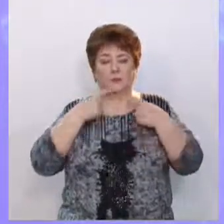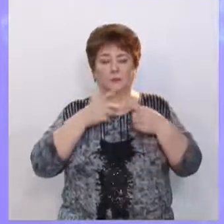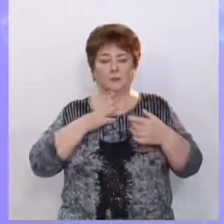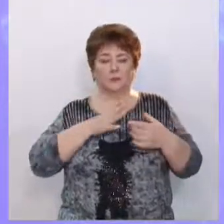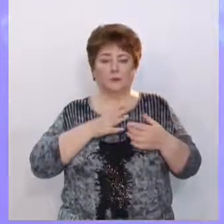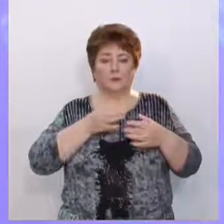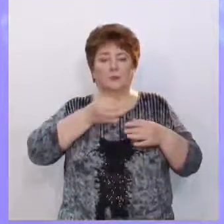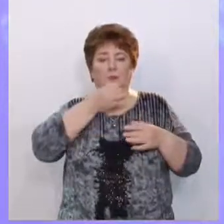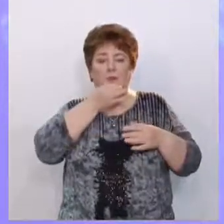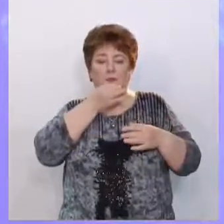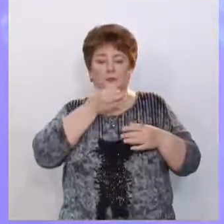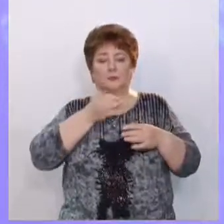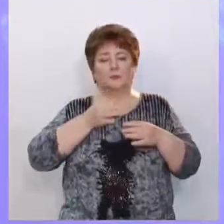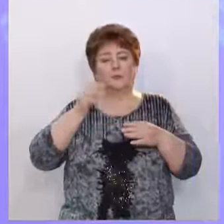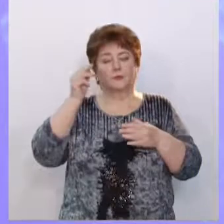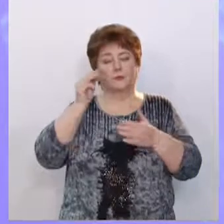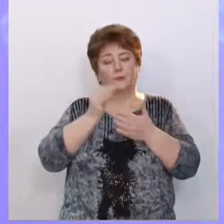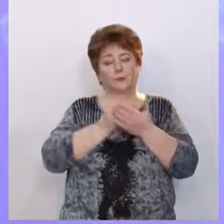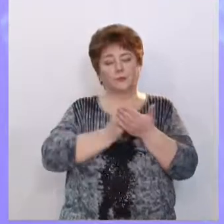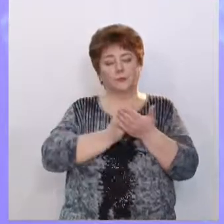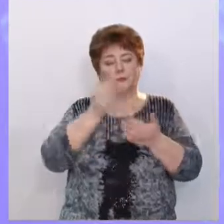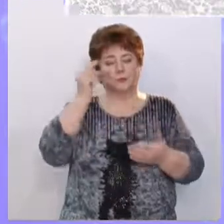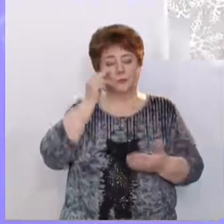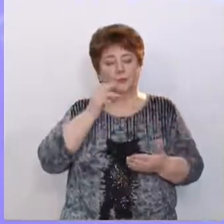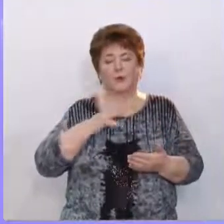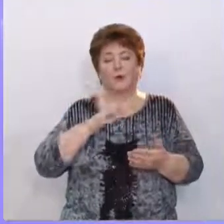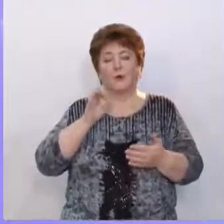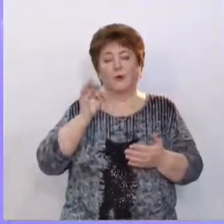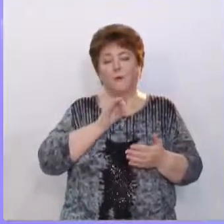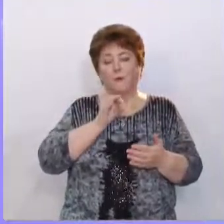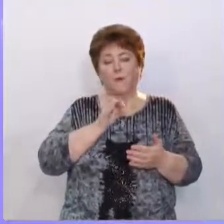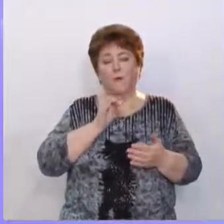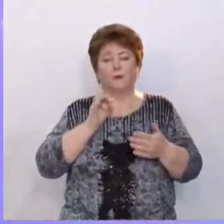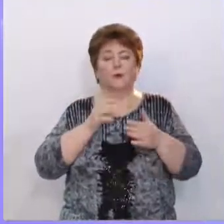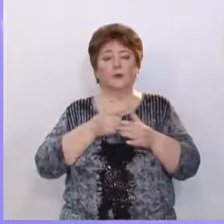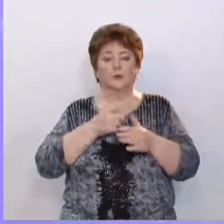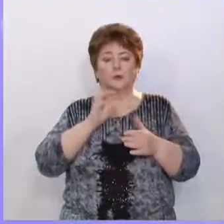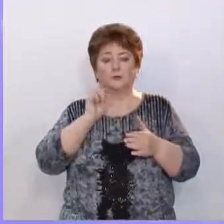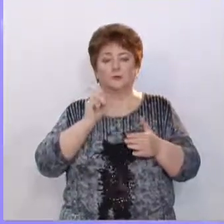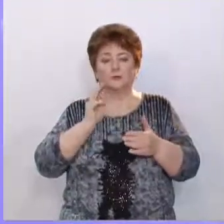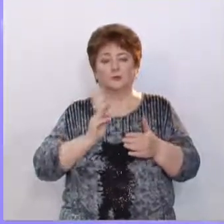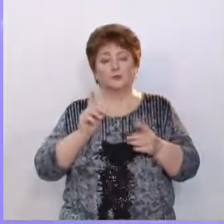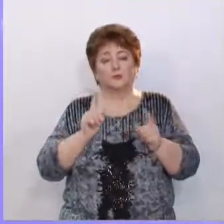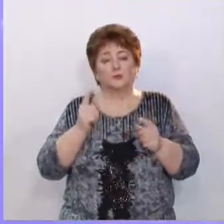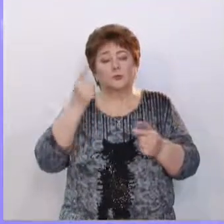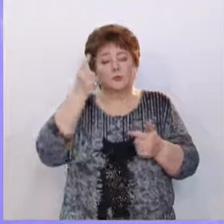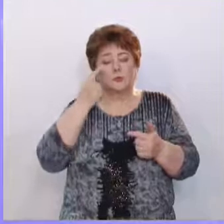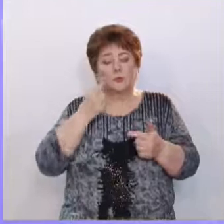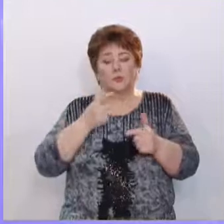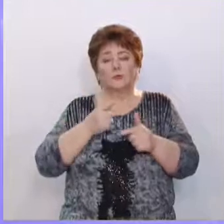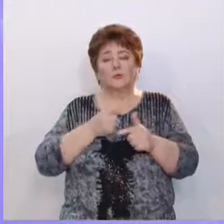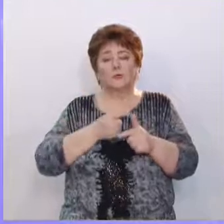на предыдущих уроках? О имени существительном. Что мы знаем про